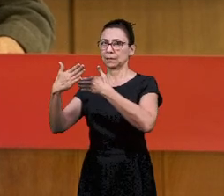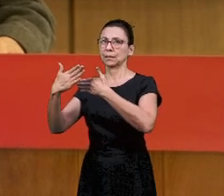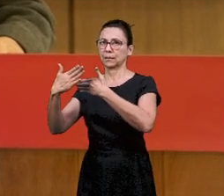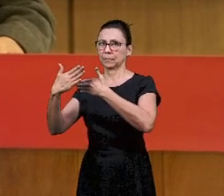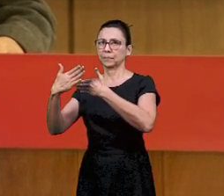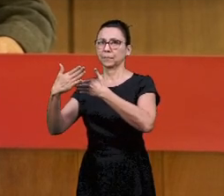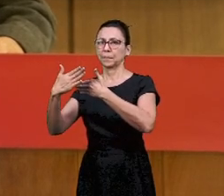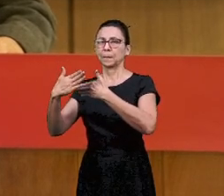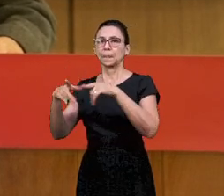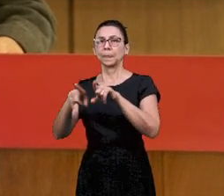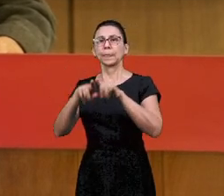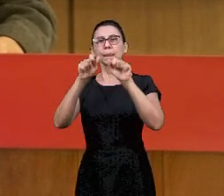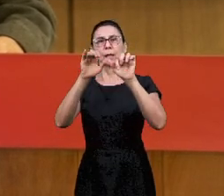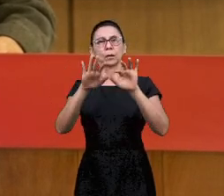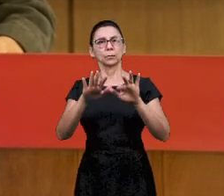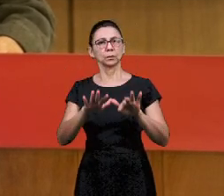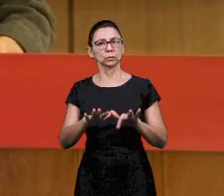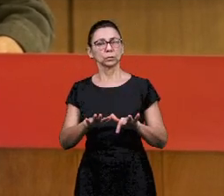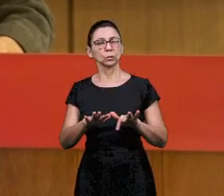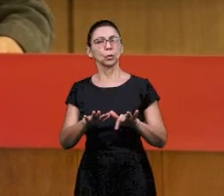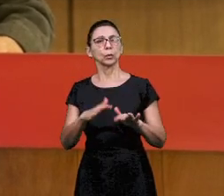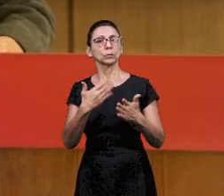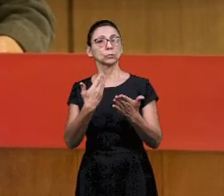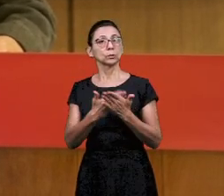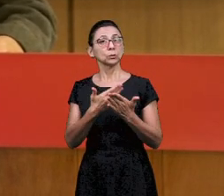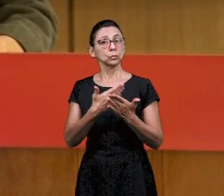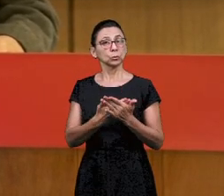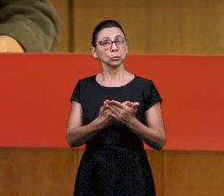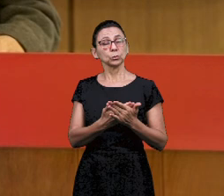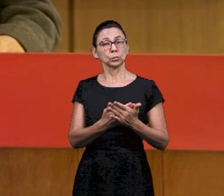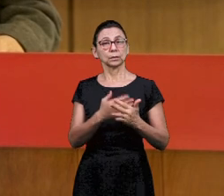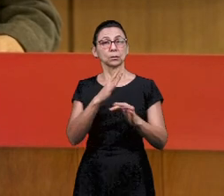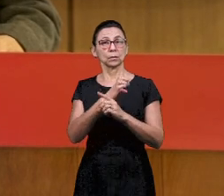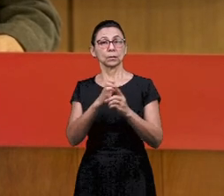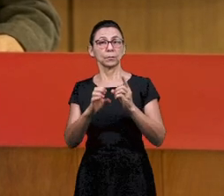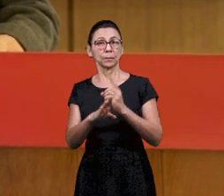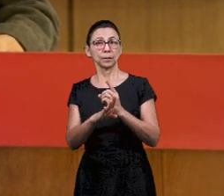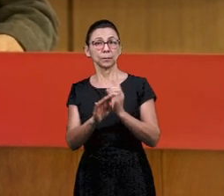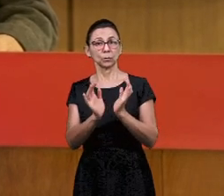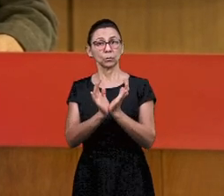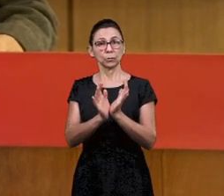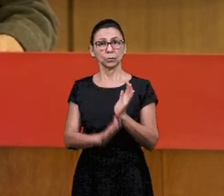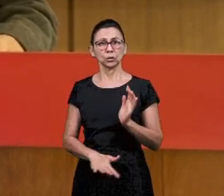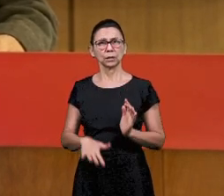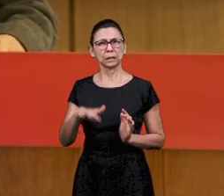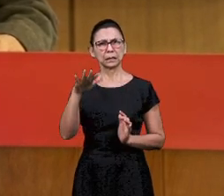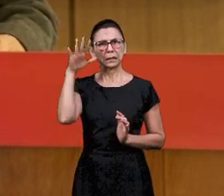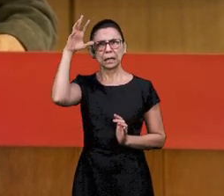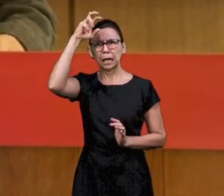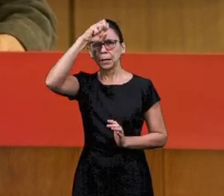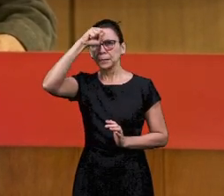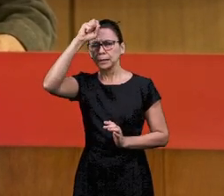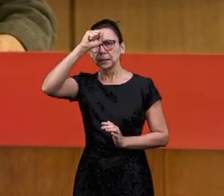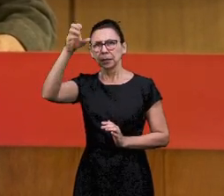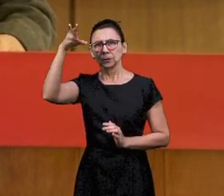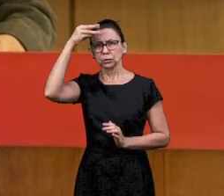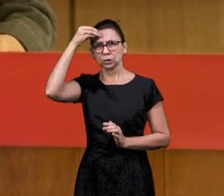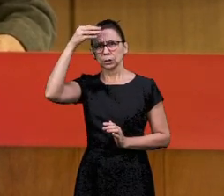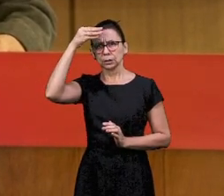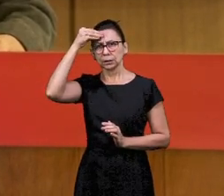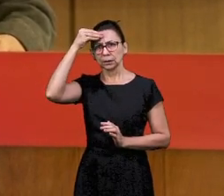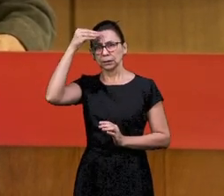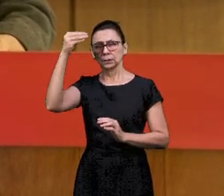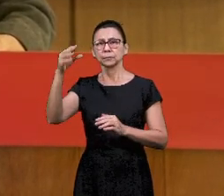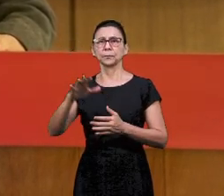aussi, Seigneur, les enfants dans les études de l'école biblique dominicale, afin qu'elles puissent apprendre la parole du Seigneur. Nous